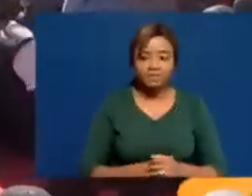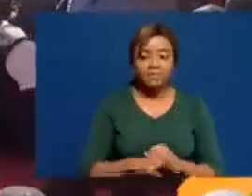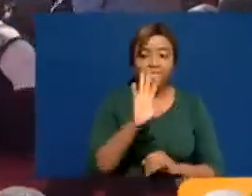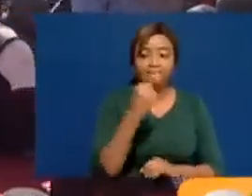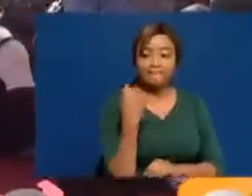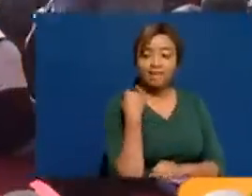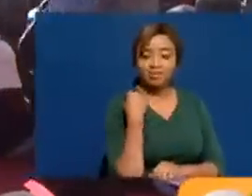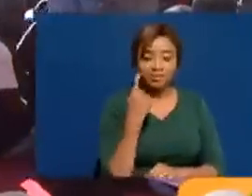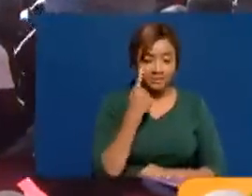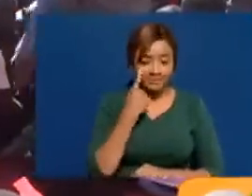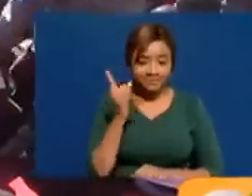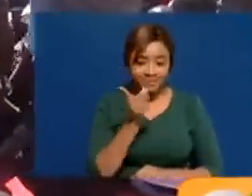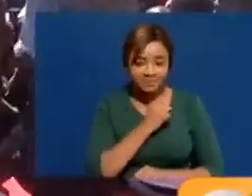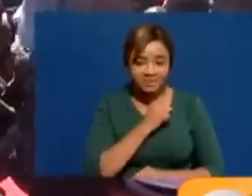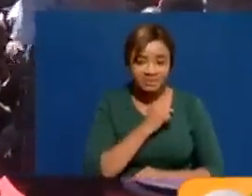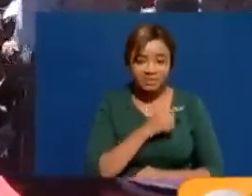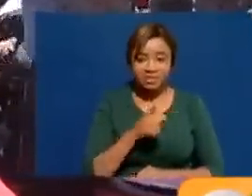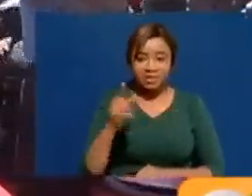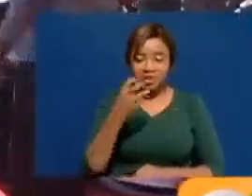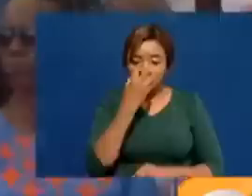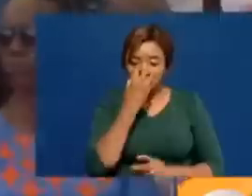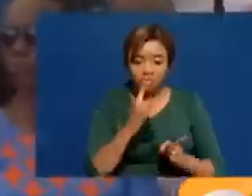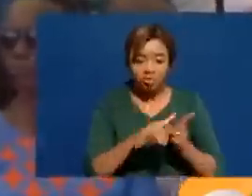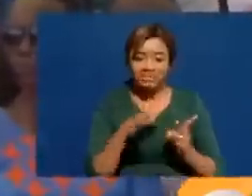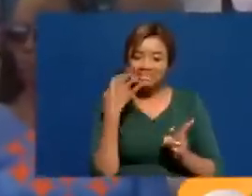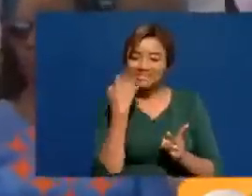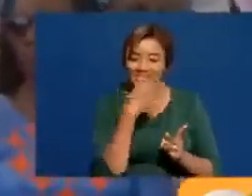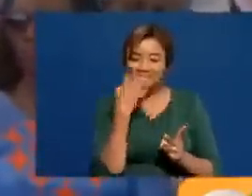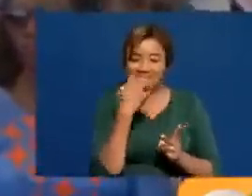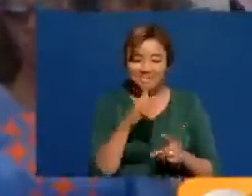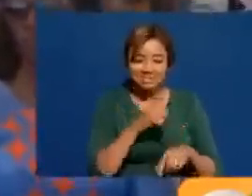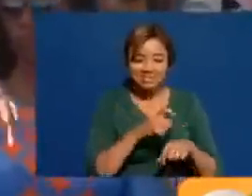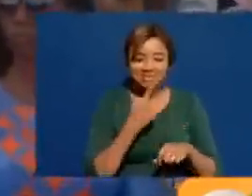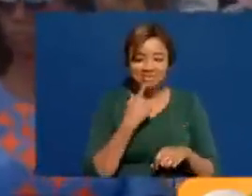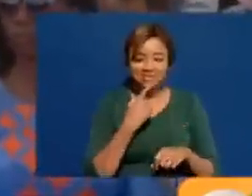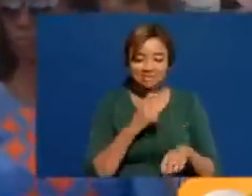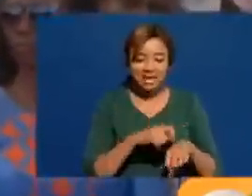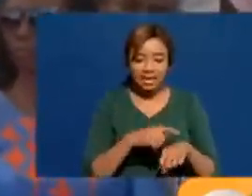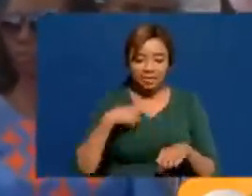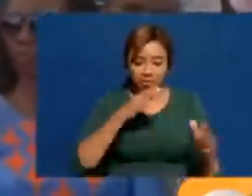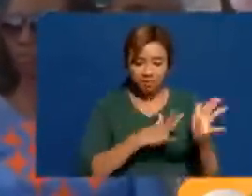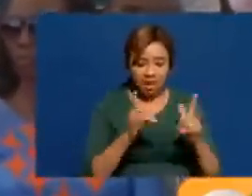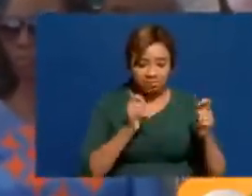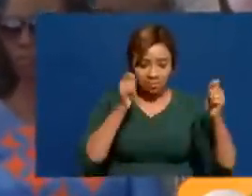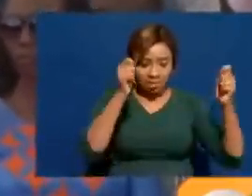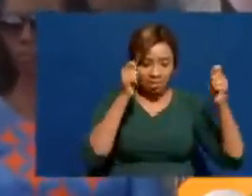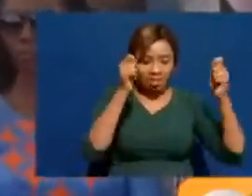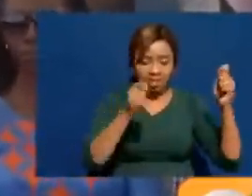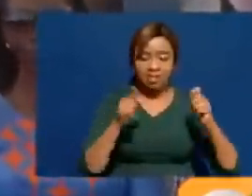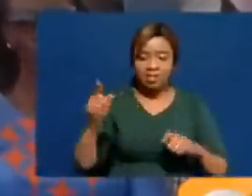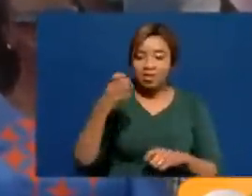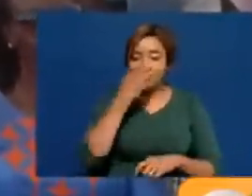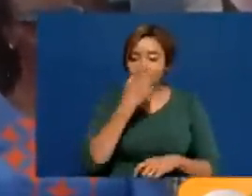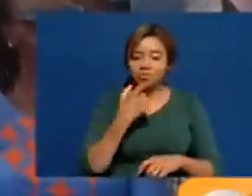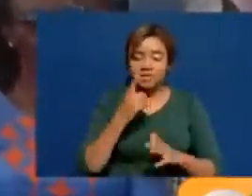mliona bwana Ruto na bwana Gachagua. Hii mambo ya maandamano tunajua ni nini? Tunaambia bwana Ruto